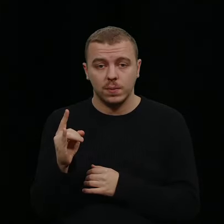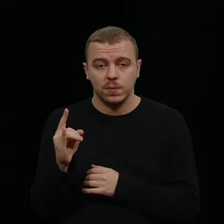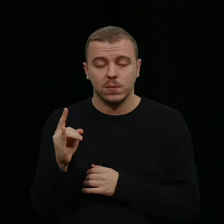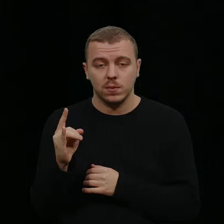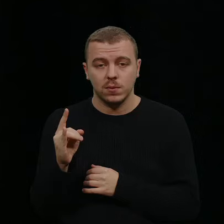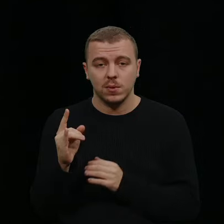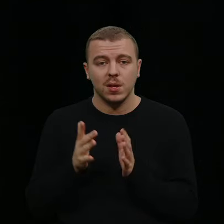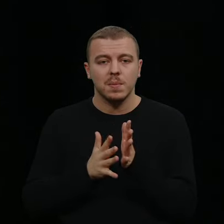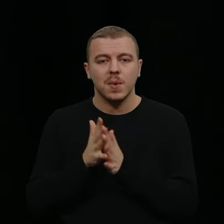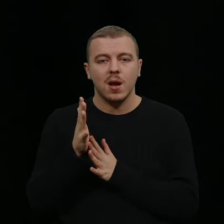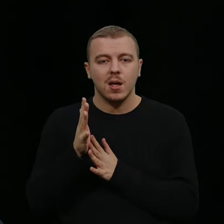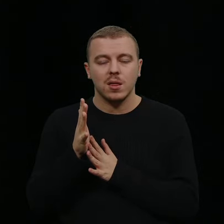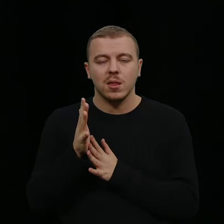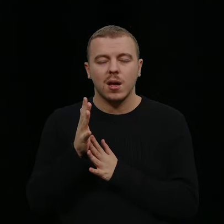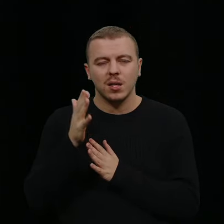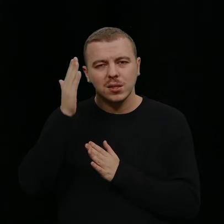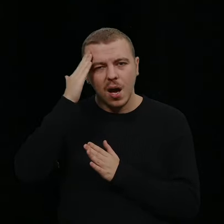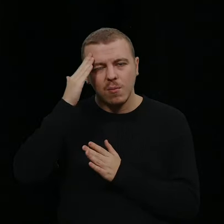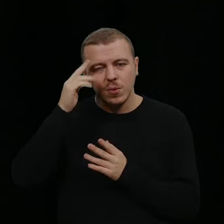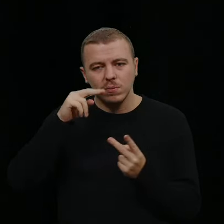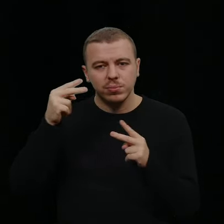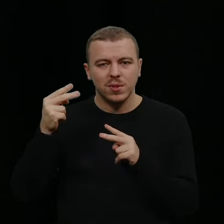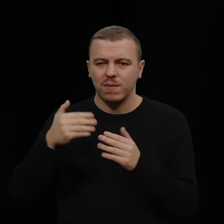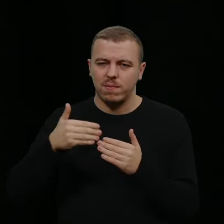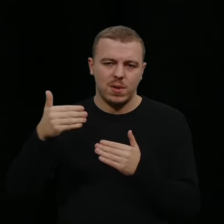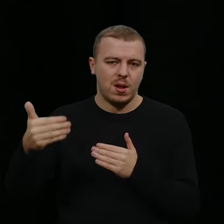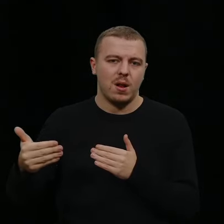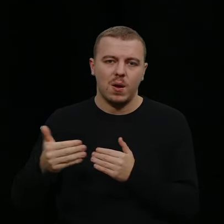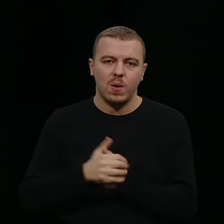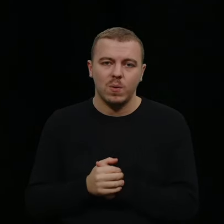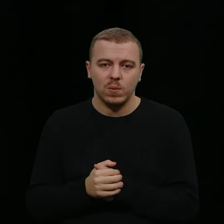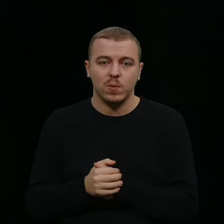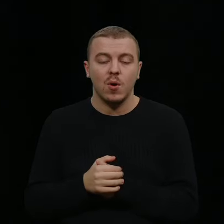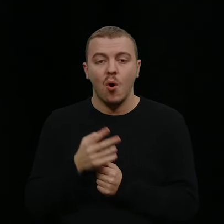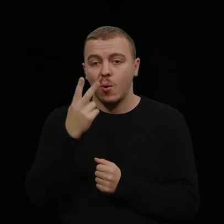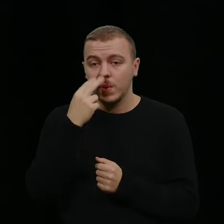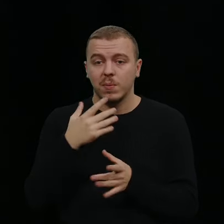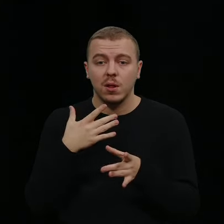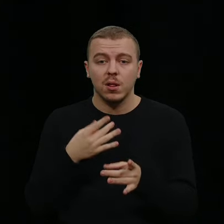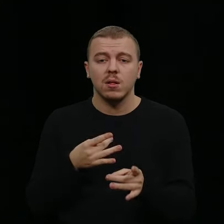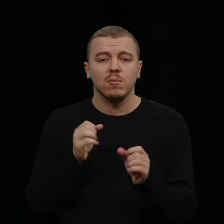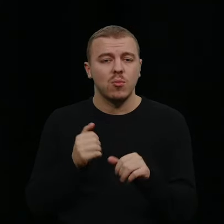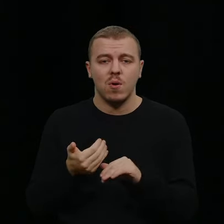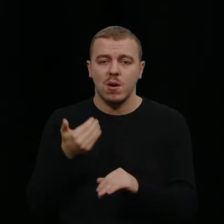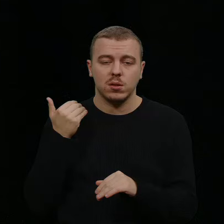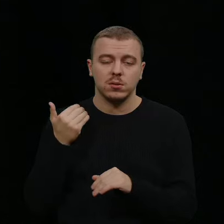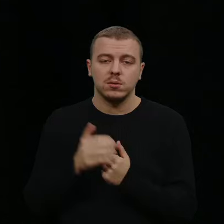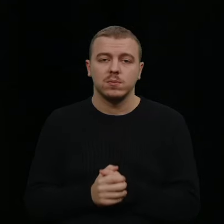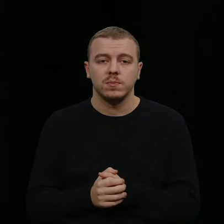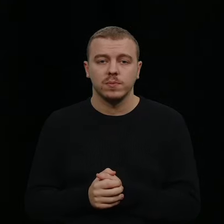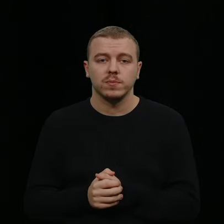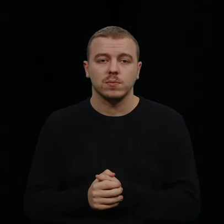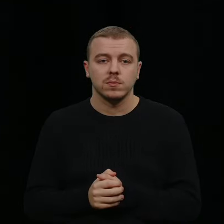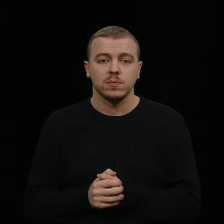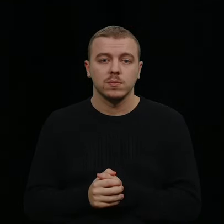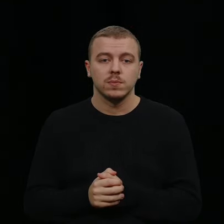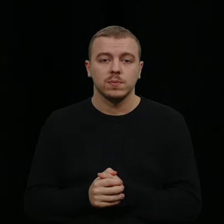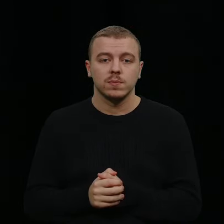vyksta sąmoninga branda vyksta žymiai vėliau, o pripratimas prie narkotikų jis vyksta gan anksti.